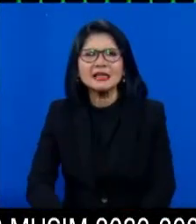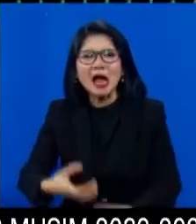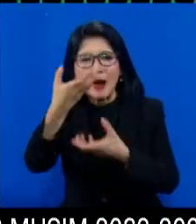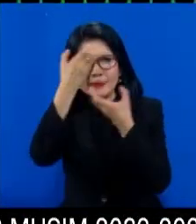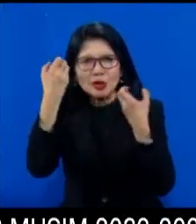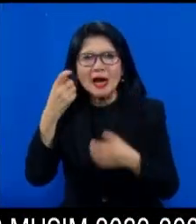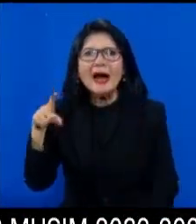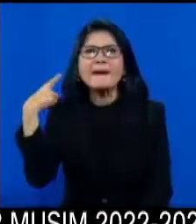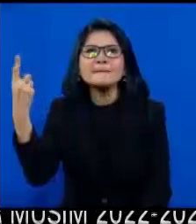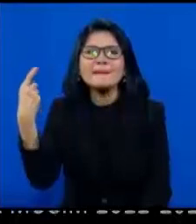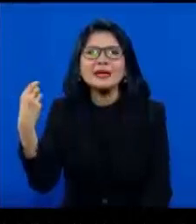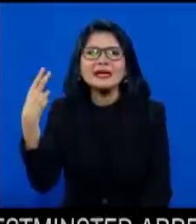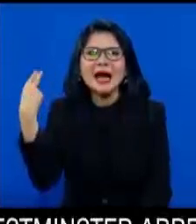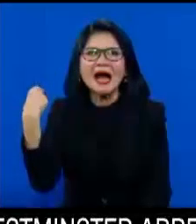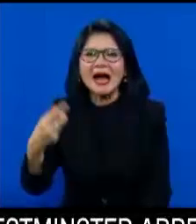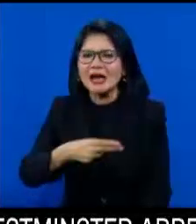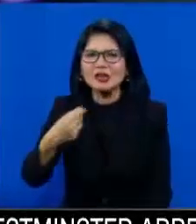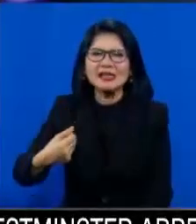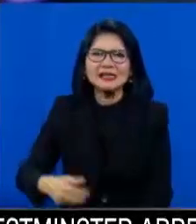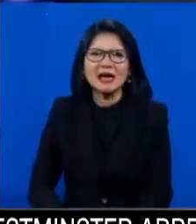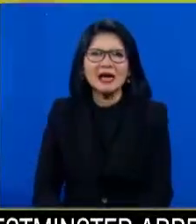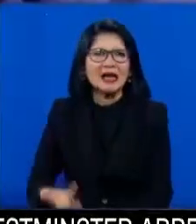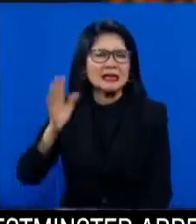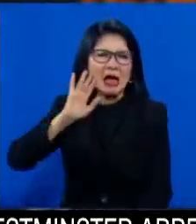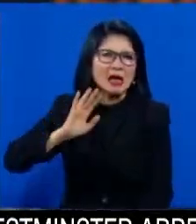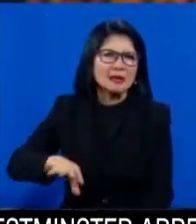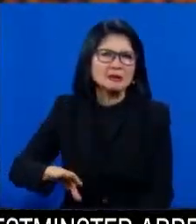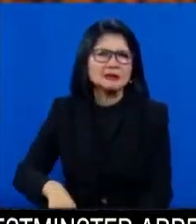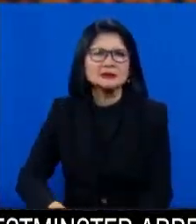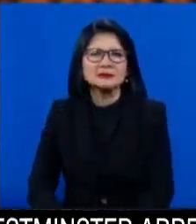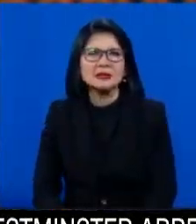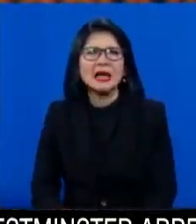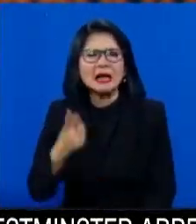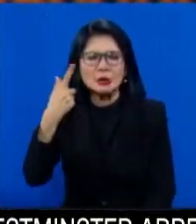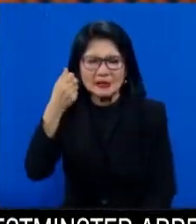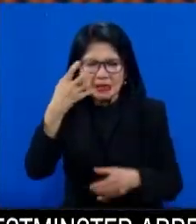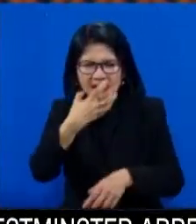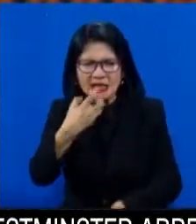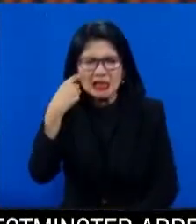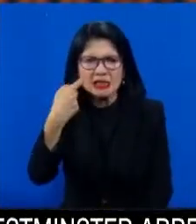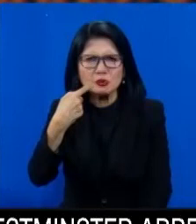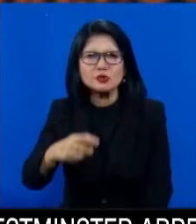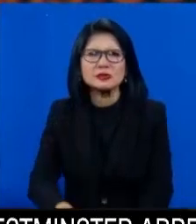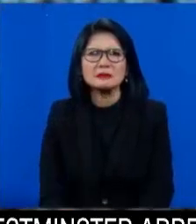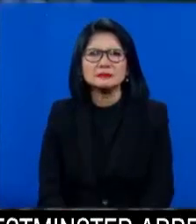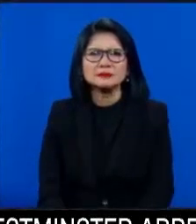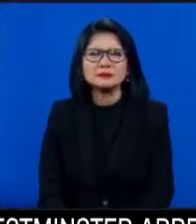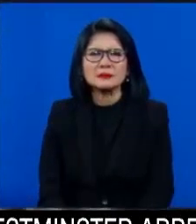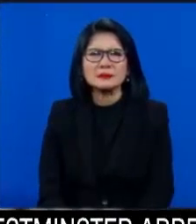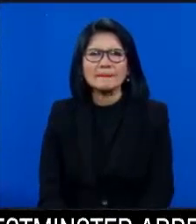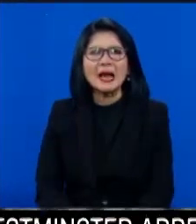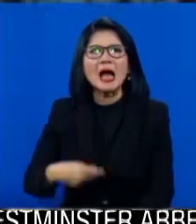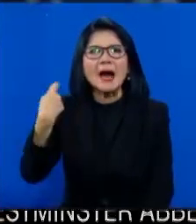pemerintah Indonesia tidak lagi menganggap peretasan ini sebagai angin lalu. Menteri Komunikasi dan Informatika, Johnny G.